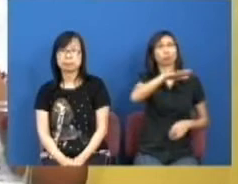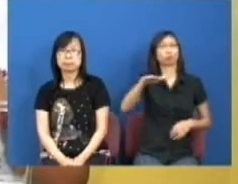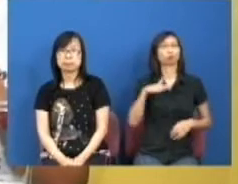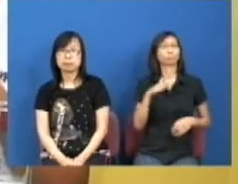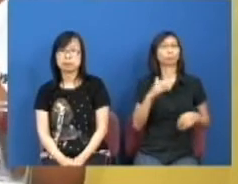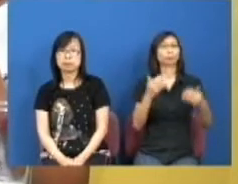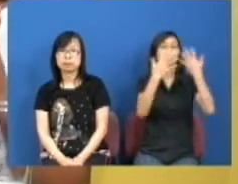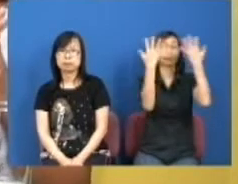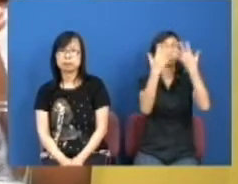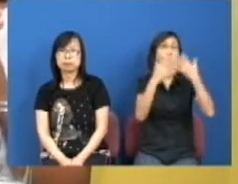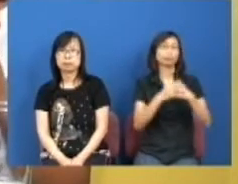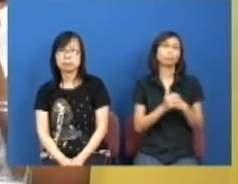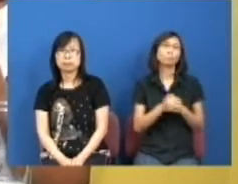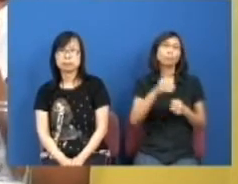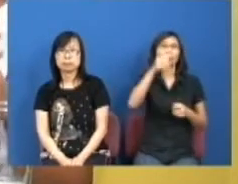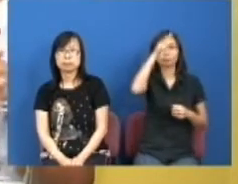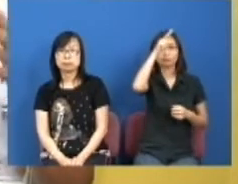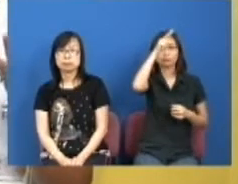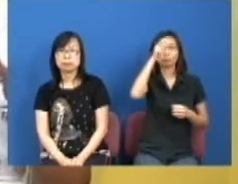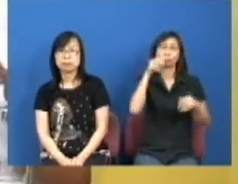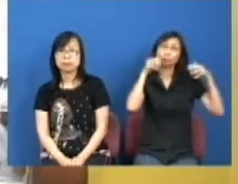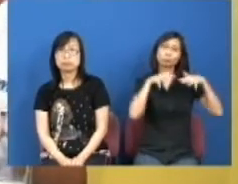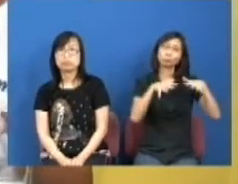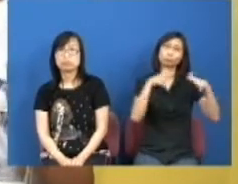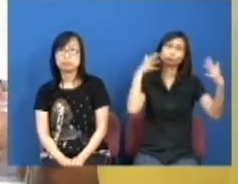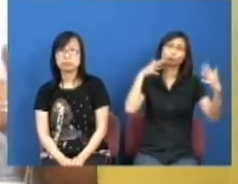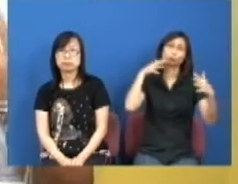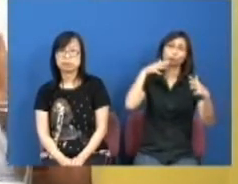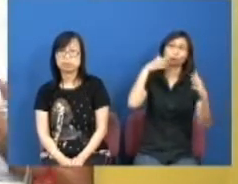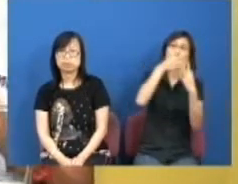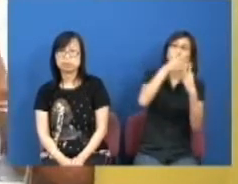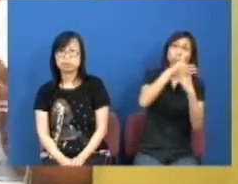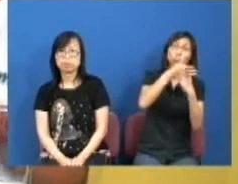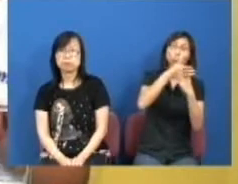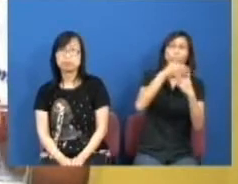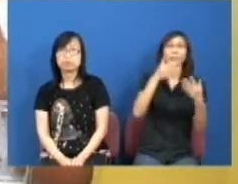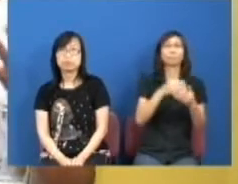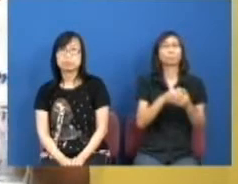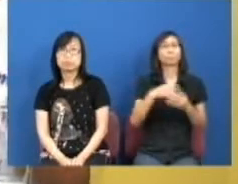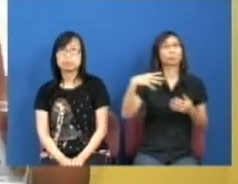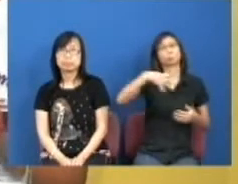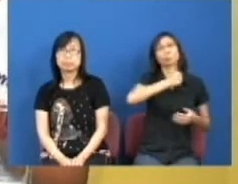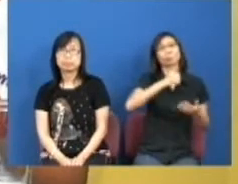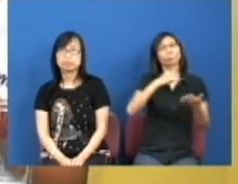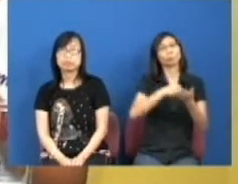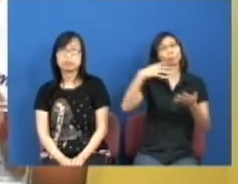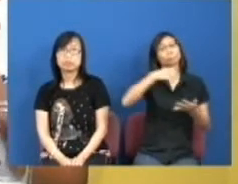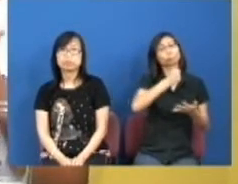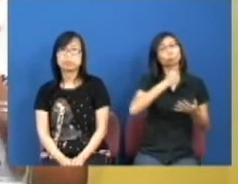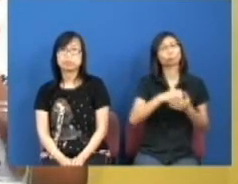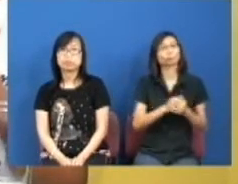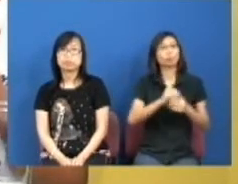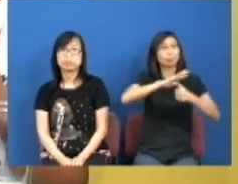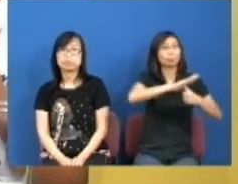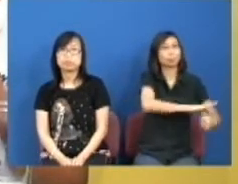話即係究竟政府會唔會透過依一個網，即係透過依一個版權條例，去唔單止係扼殺依一個即